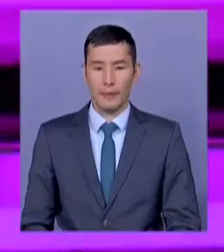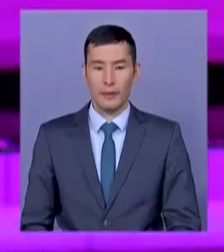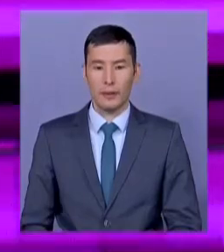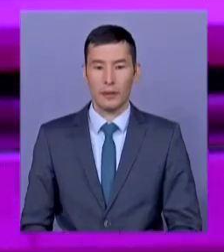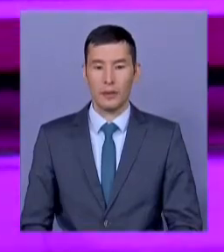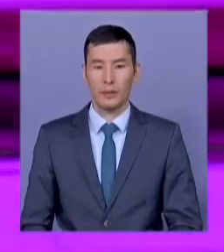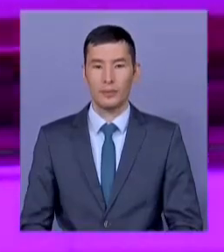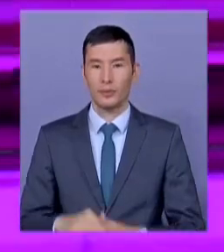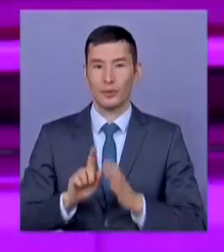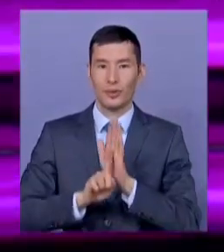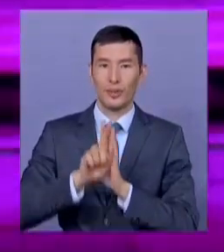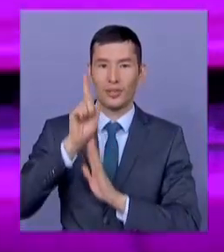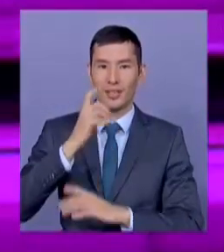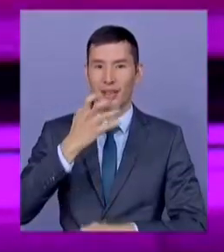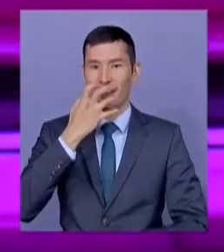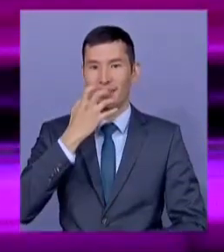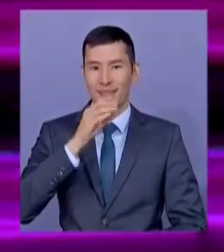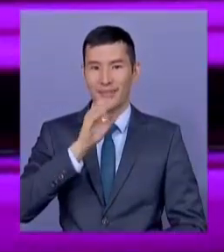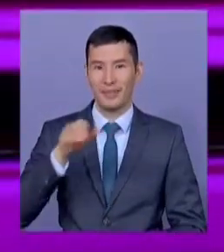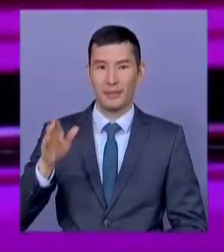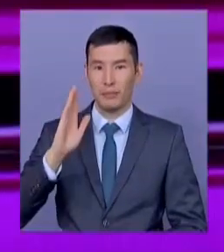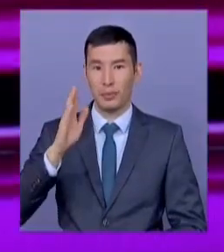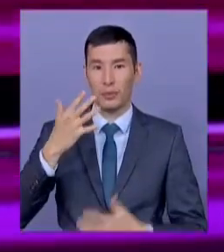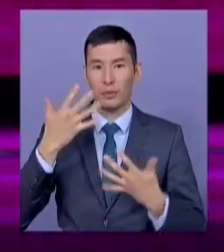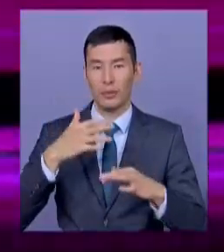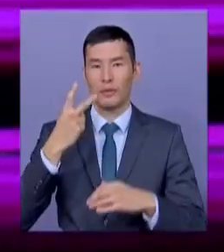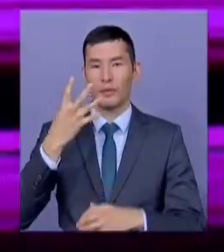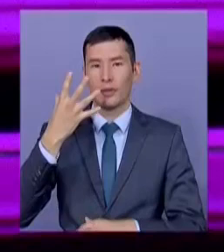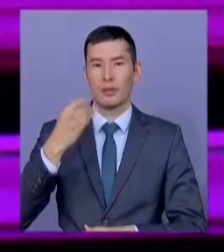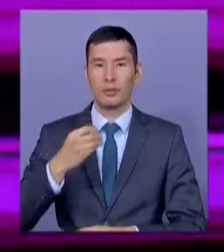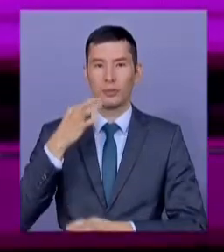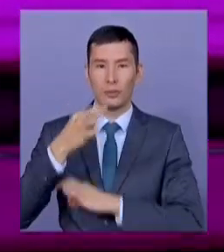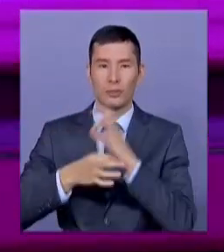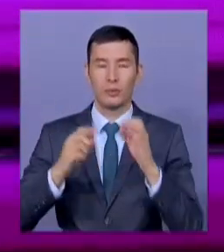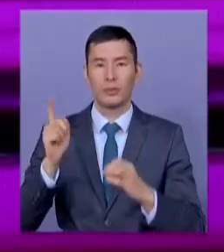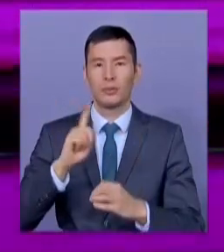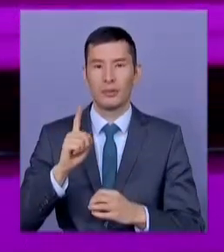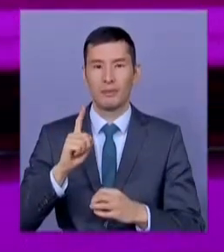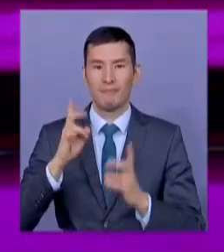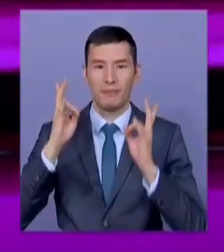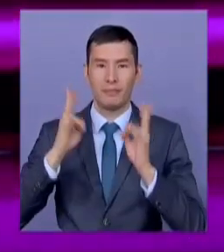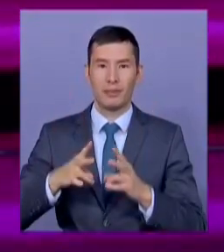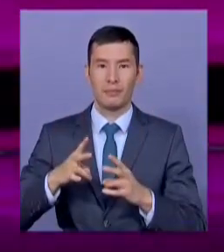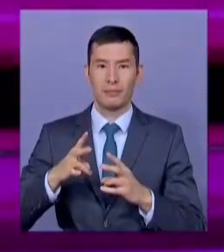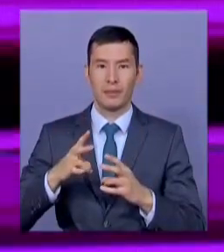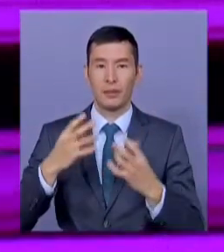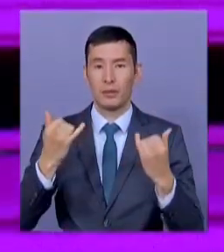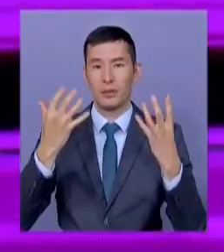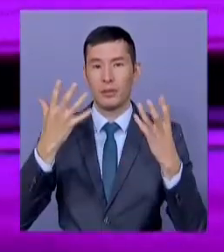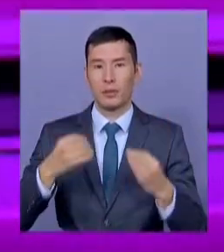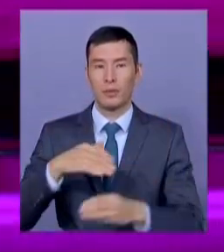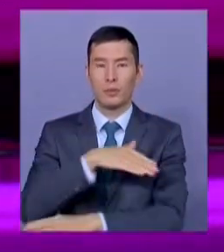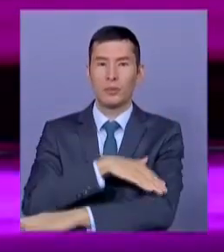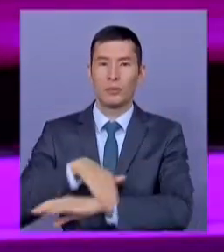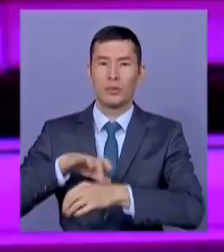Начало отопительного сезона в Алматы вторые сутки сопровождается техногенными авариями. Сегодня в результате очередного прорыва